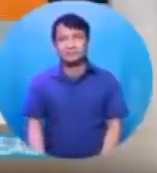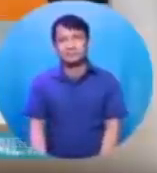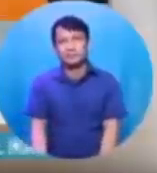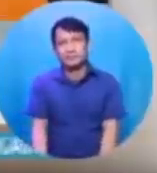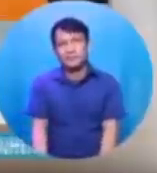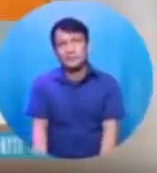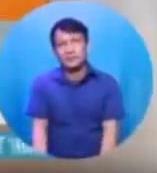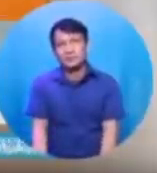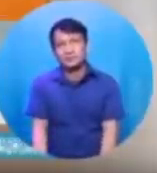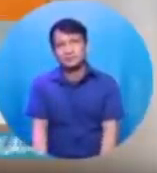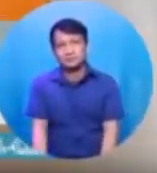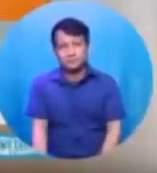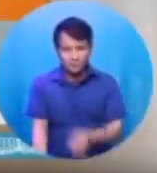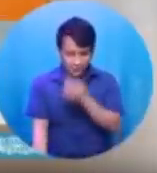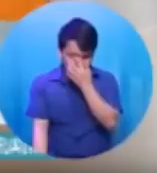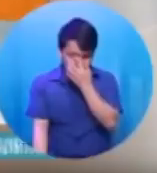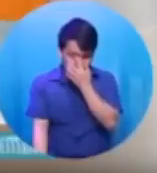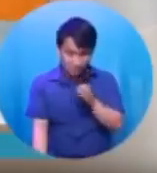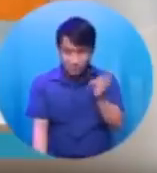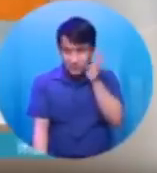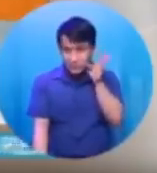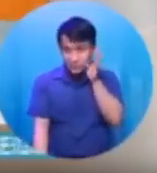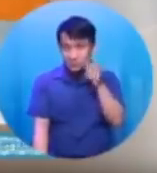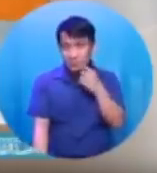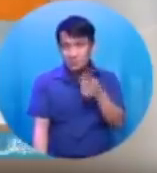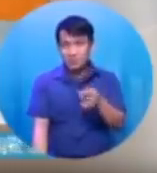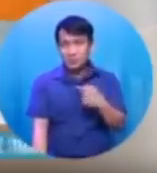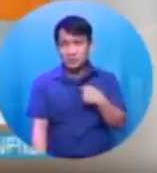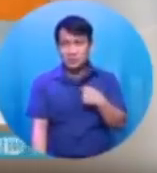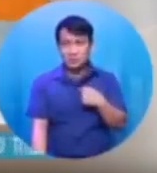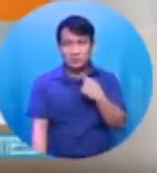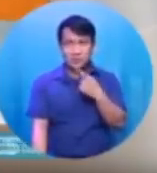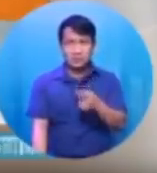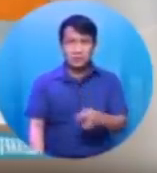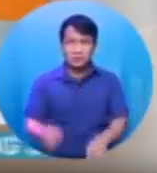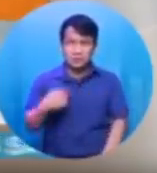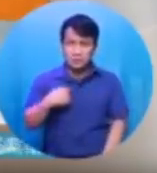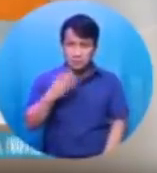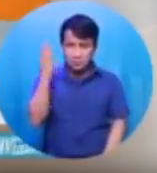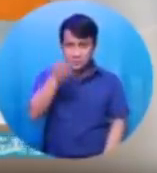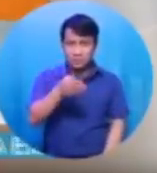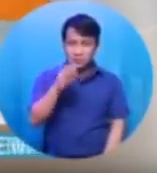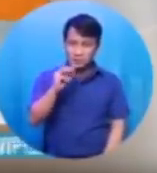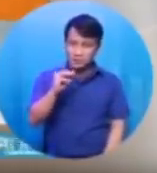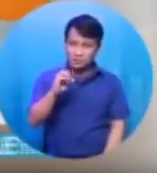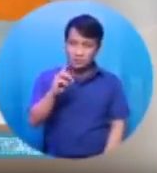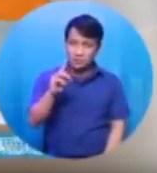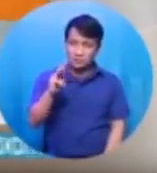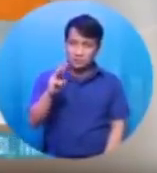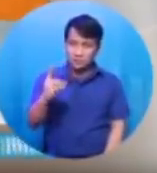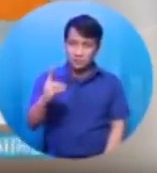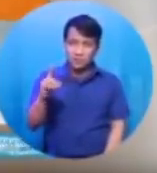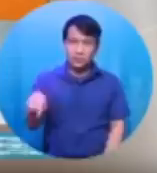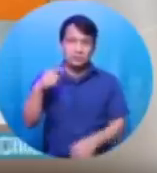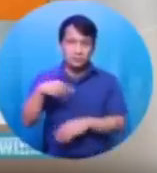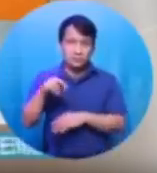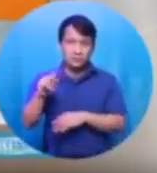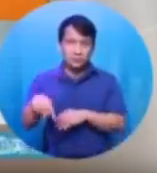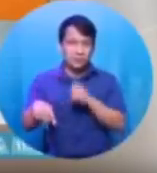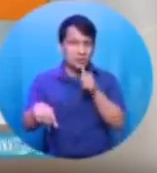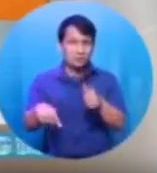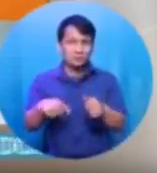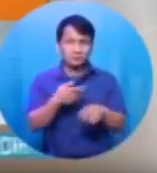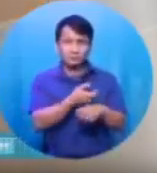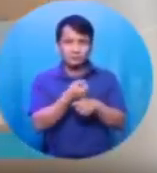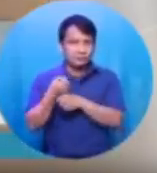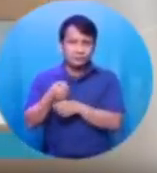Ma'am Beverly, ganito po ang gagawin namin na po. Kami po'y pupunta sa MSWDO at saka sa PNP Women's and Children's Desk. Sahay sa gusto